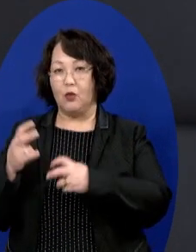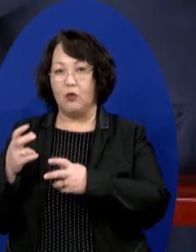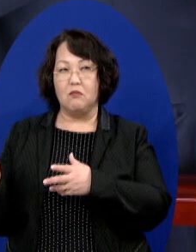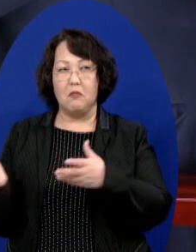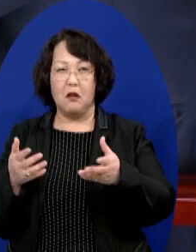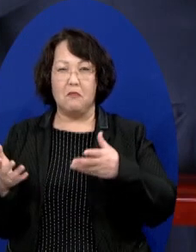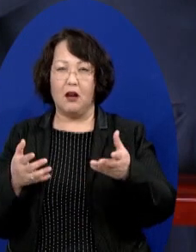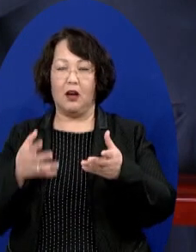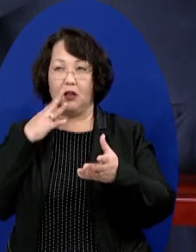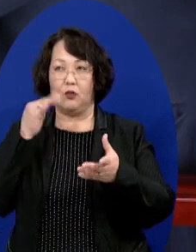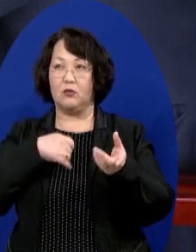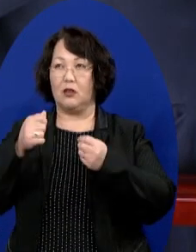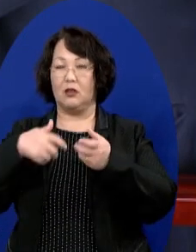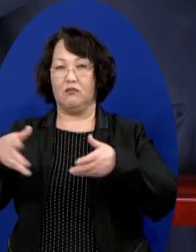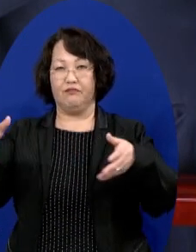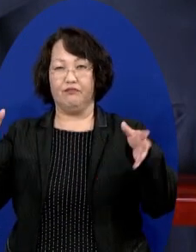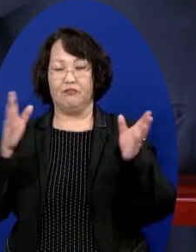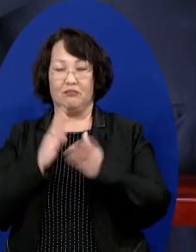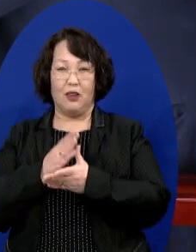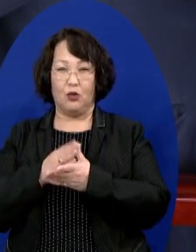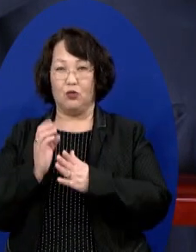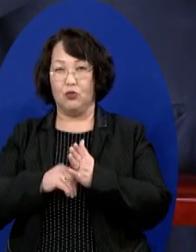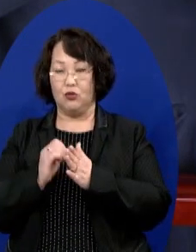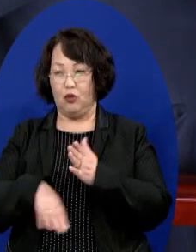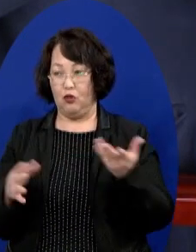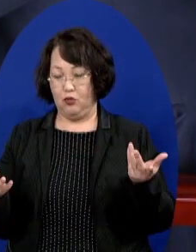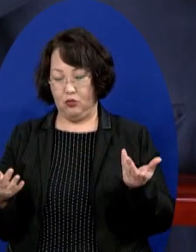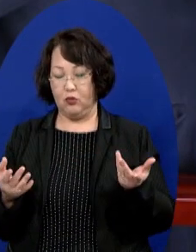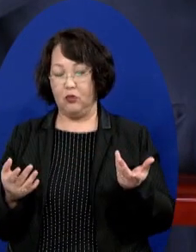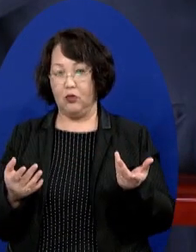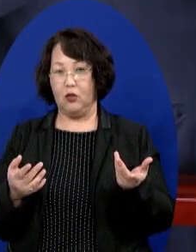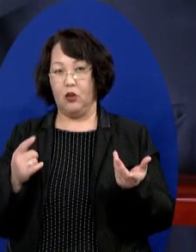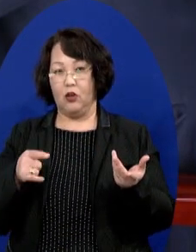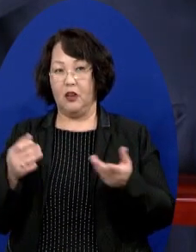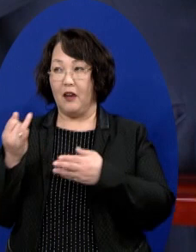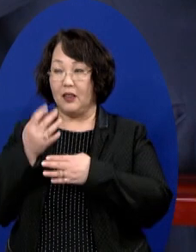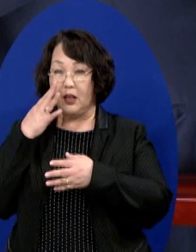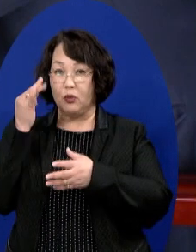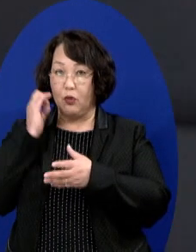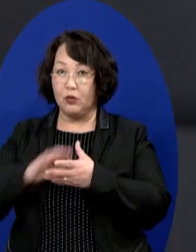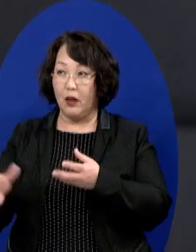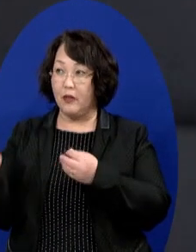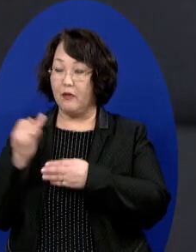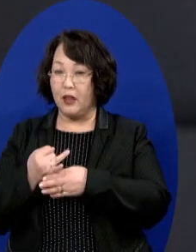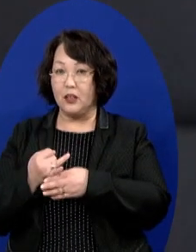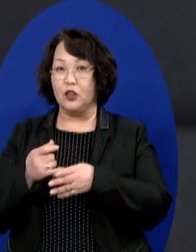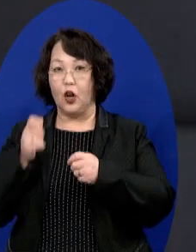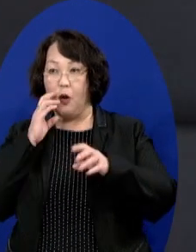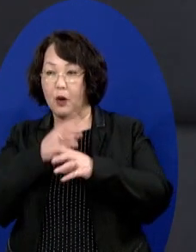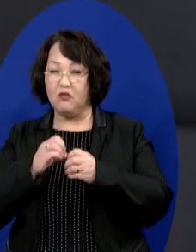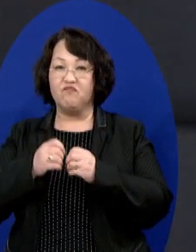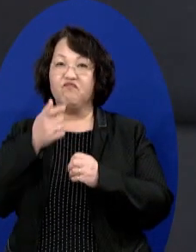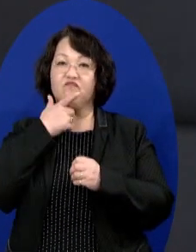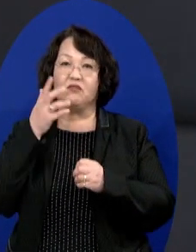байгаа. Импортын гаралтай одоо инфляц дээр бол бид бол хийж чадах арга хэмжээ бол бас хайрцангуй бага. Гадна талтаа үн